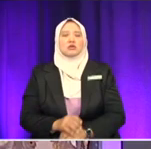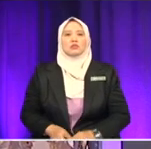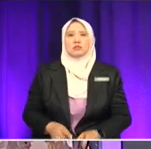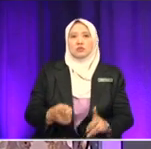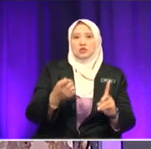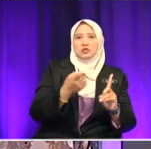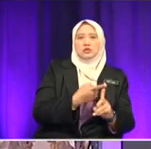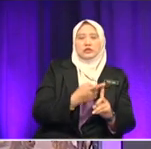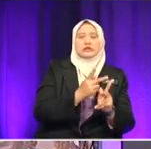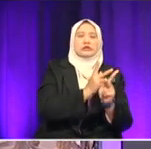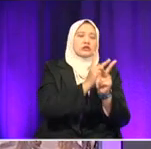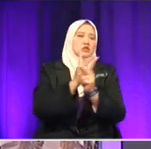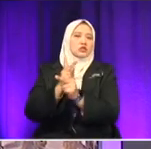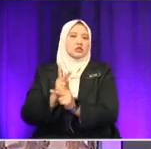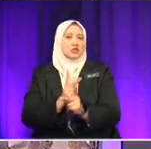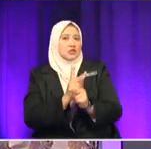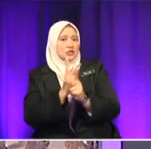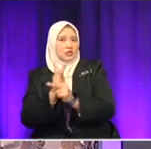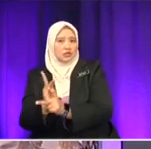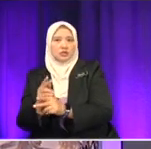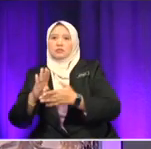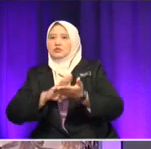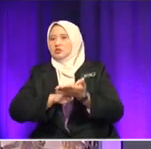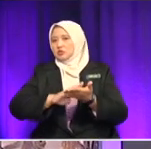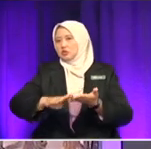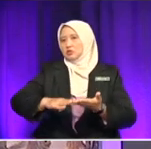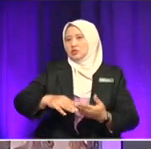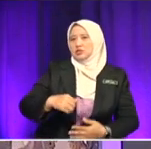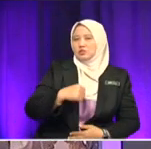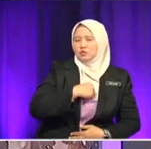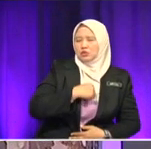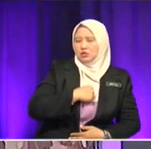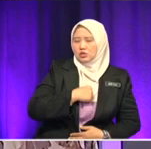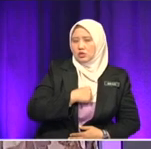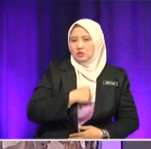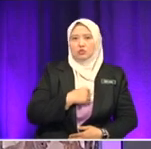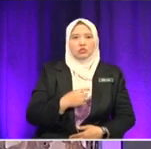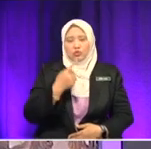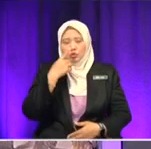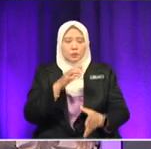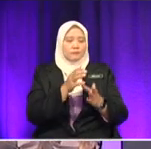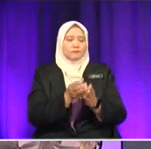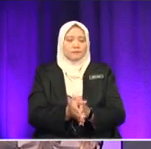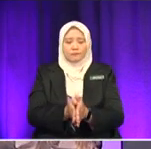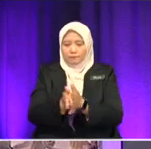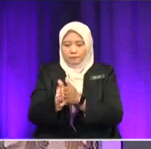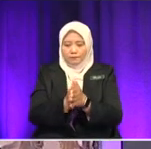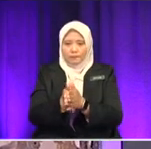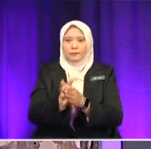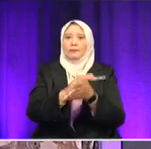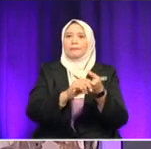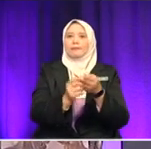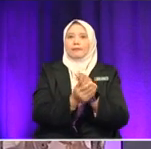menjaga kebersihan diri. Kita sentiasa diajarkan untuk sentiasa membasuh tangan, menjaga kebersihan diri, tidak